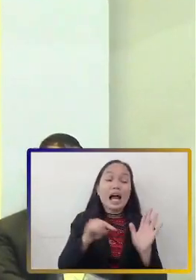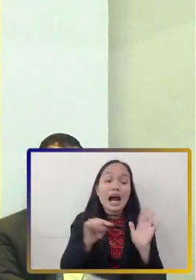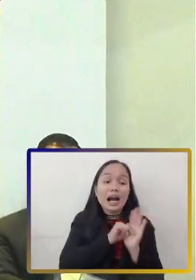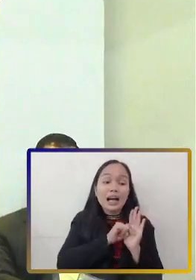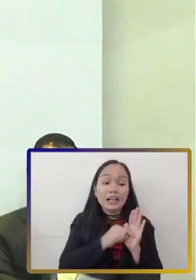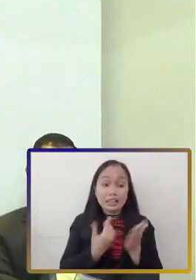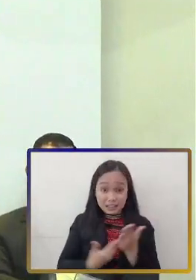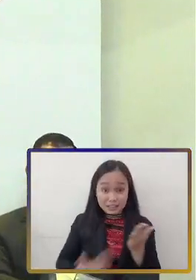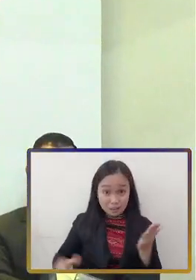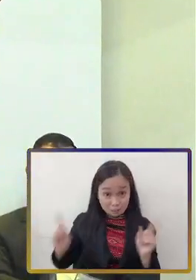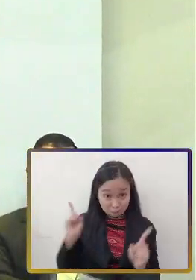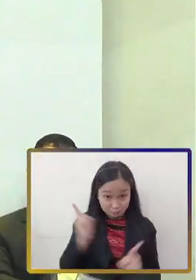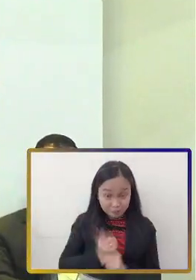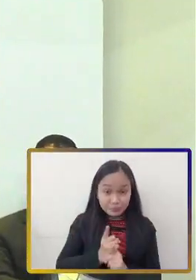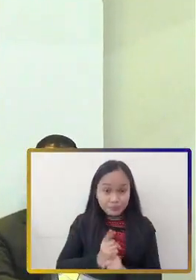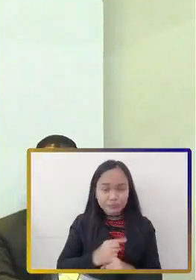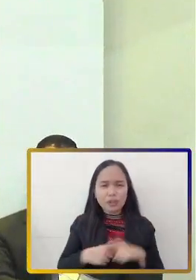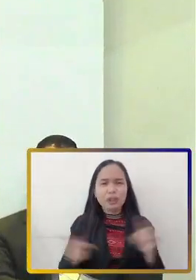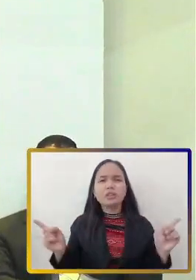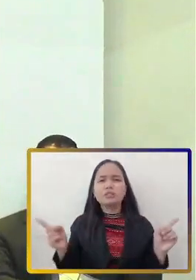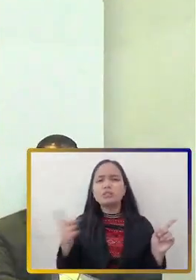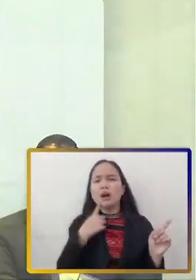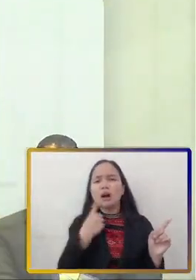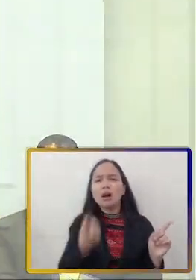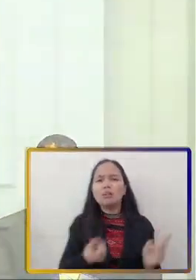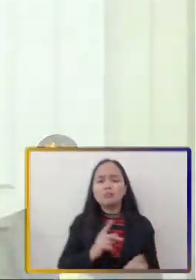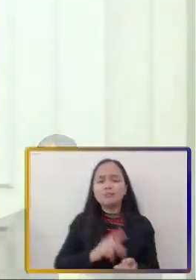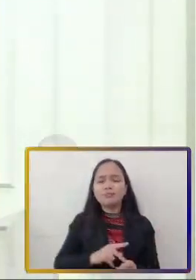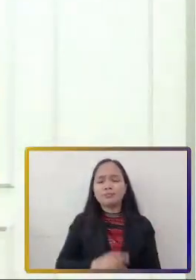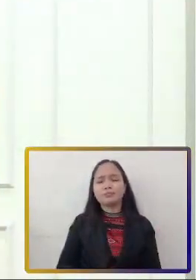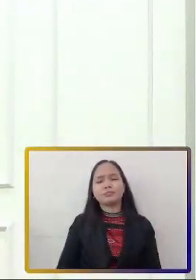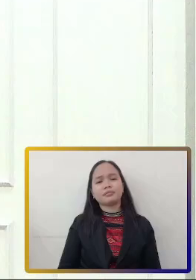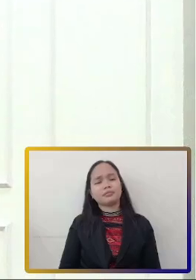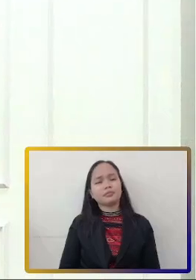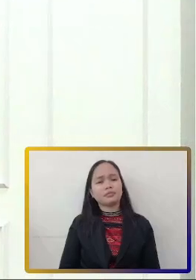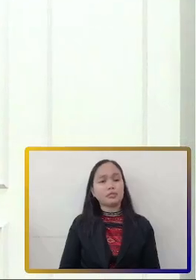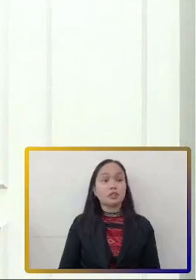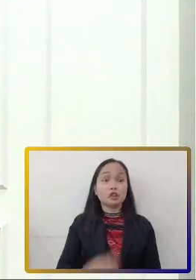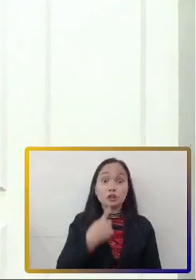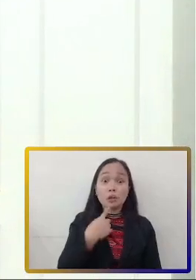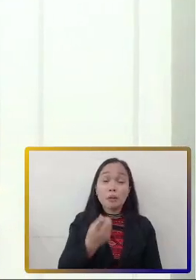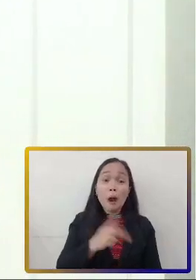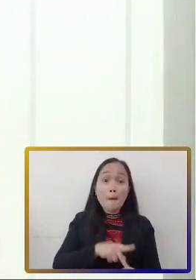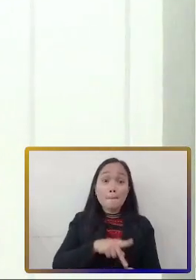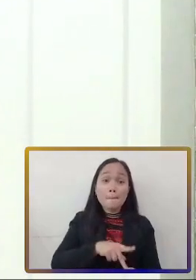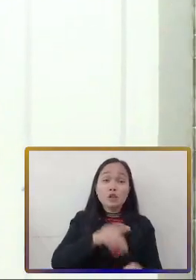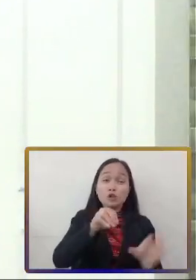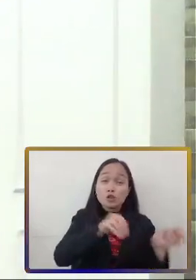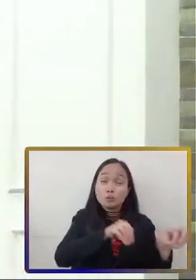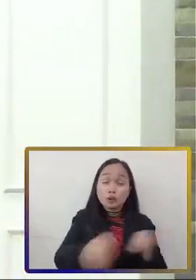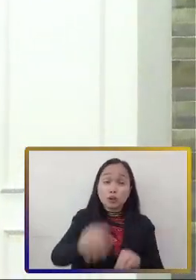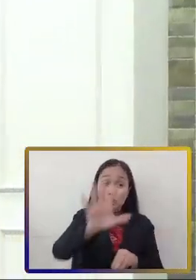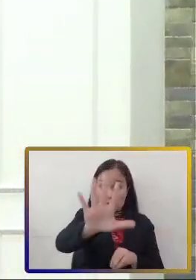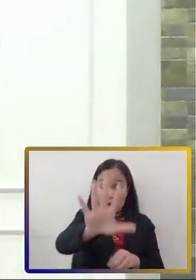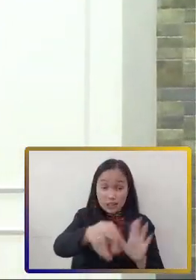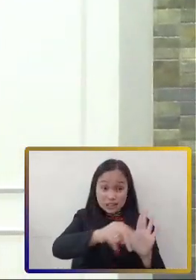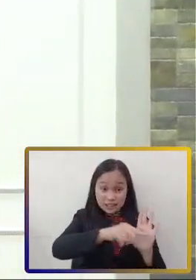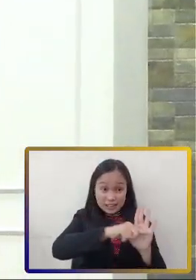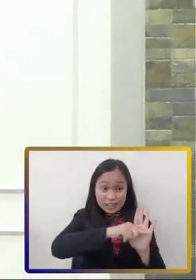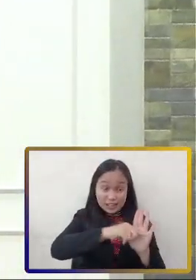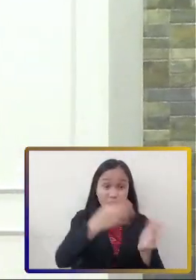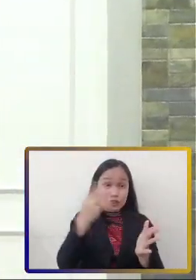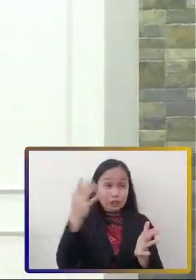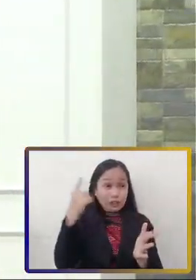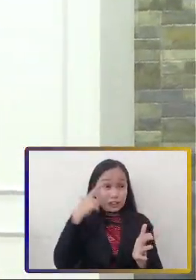thought. Kapatid, pero sabi ni Paul, ilagay mo yung thought na yun, yung negative thought mo na